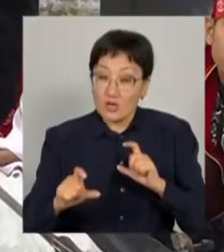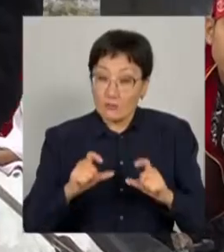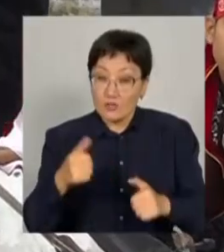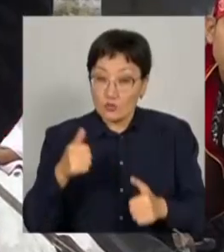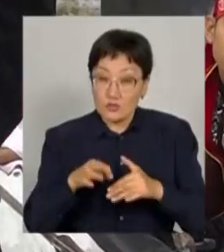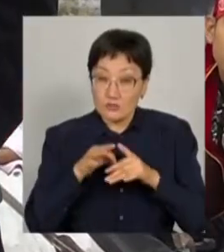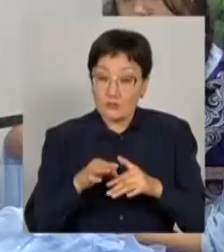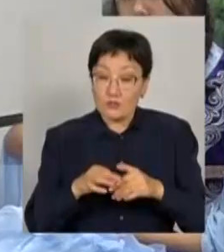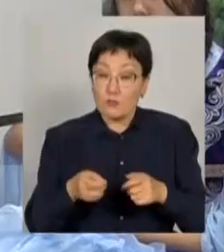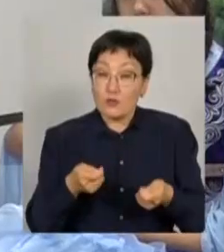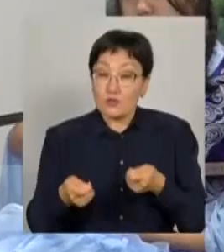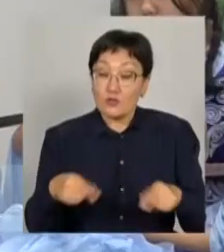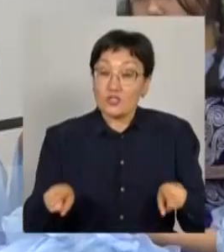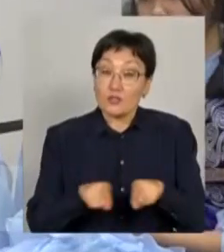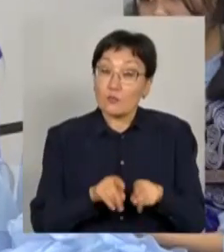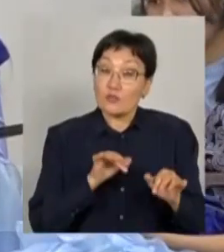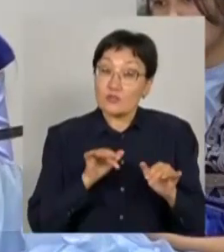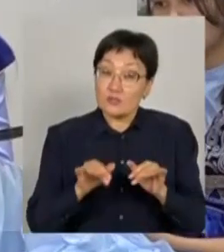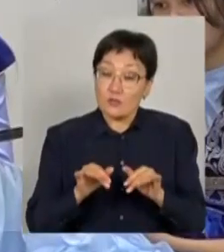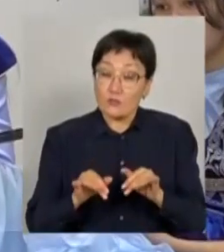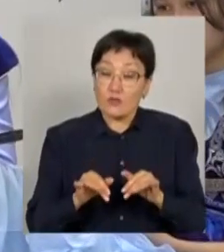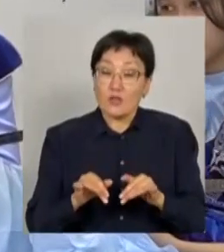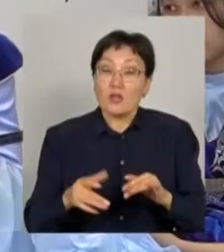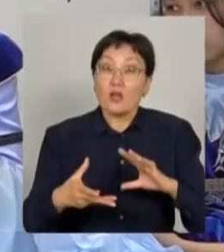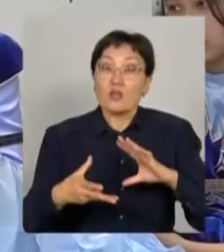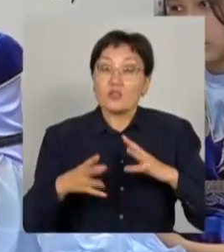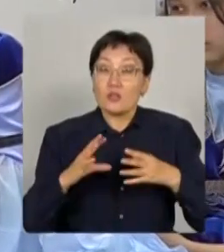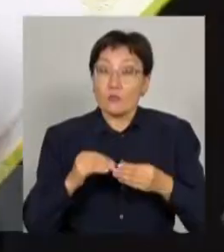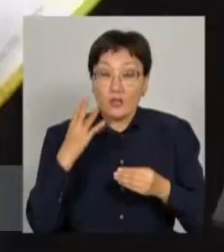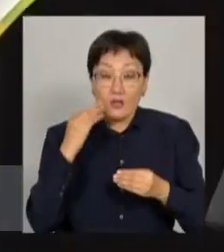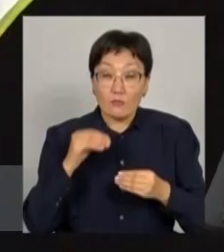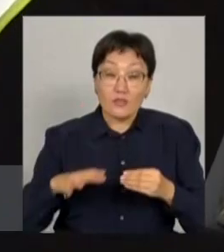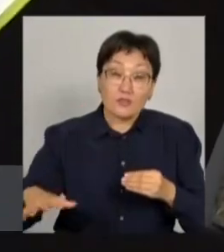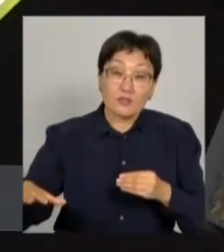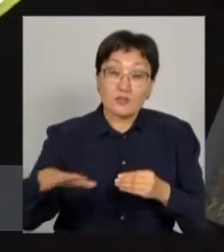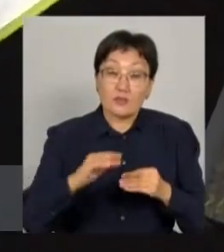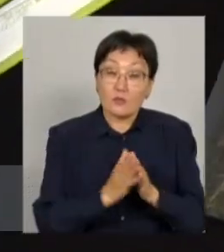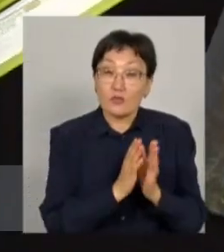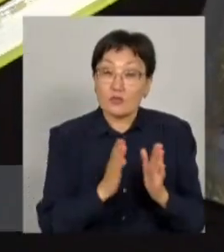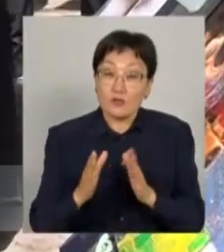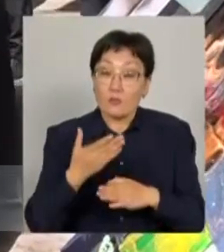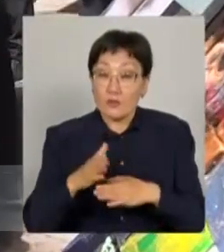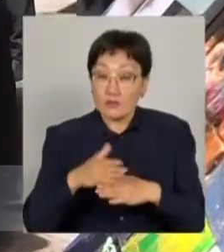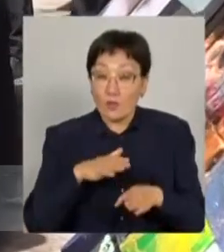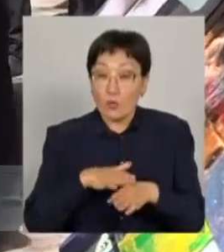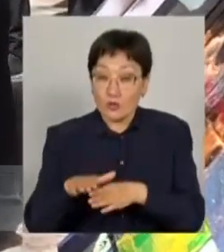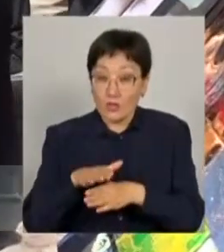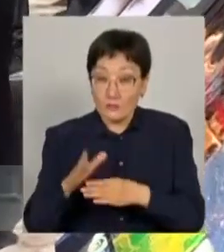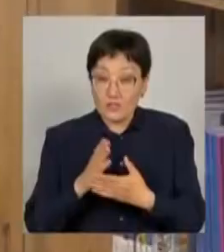өтті. Ұйымдастырушылар мұндай іс-шаралар легі жалпы Алматыдағы барлық кітапханада кезек-кезегімен іске асып жатыр